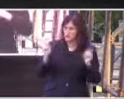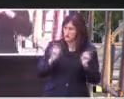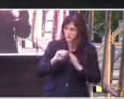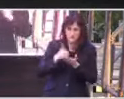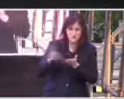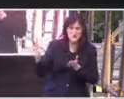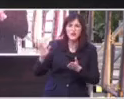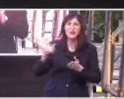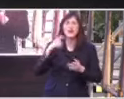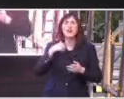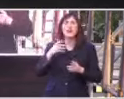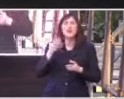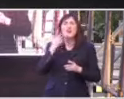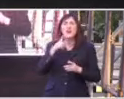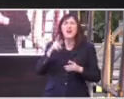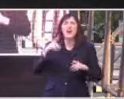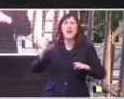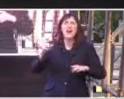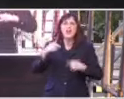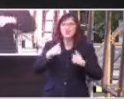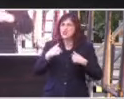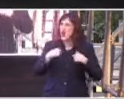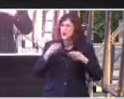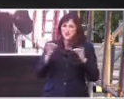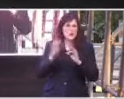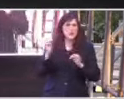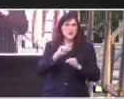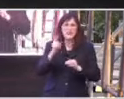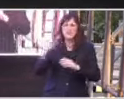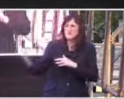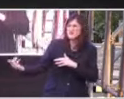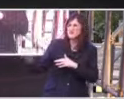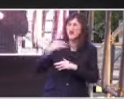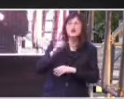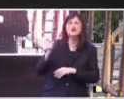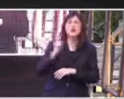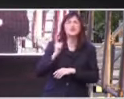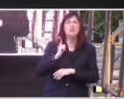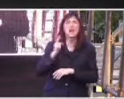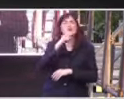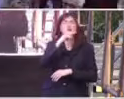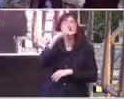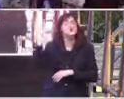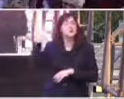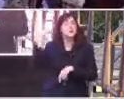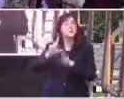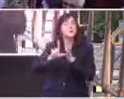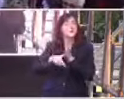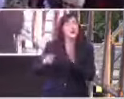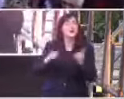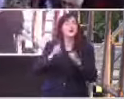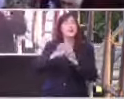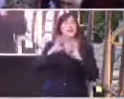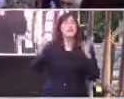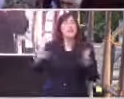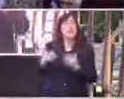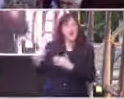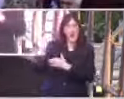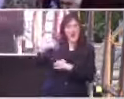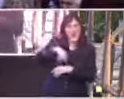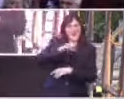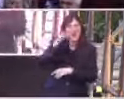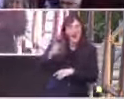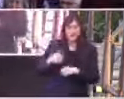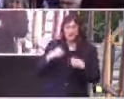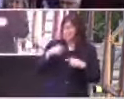russi in pandemia nel nostro suolo Italico Noi siamo quelli che credono agli Stati Uniti d'Europa